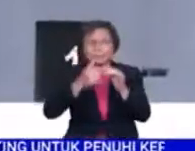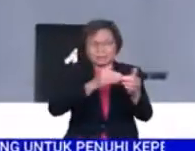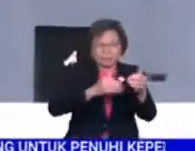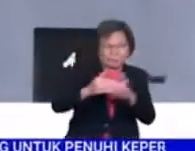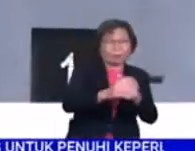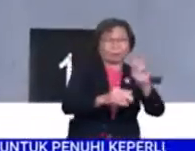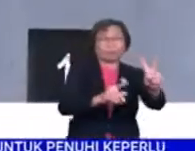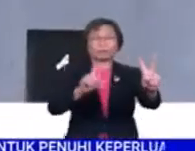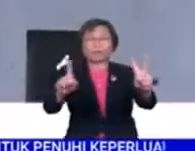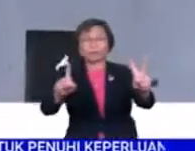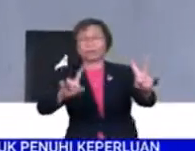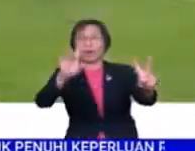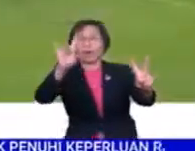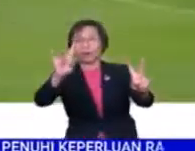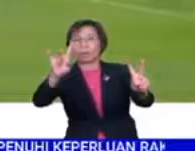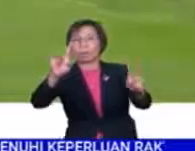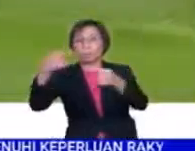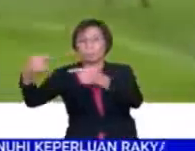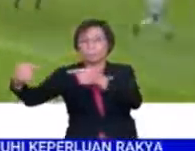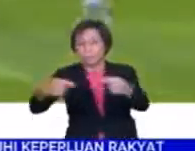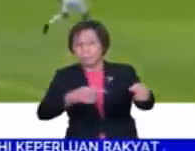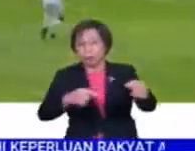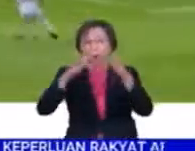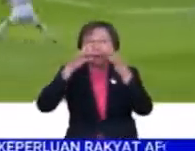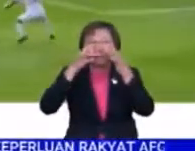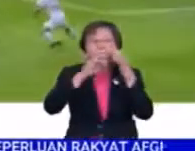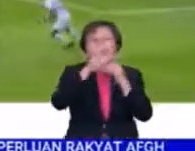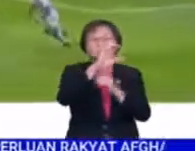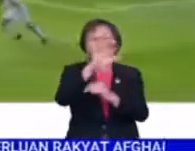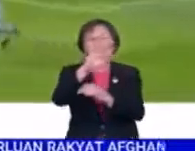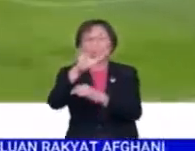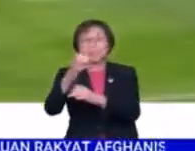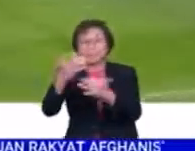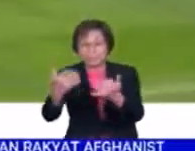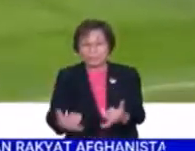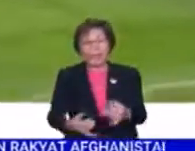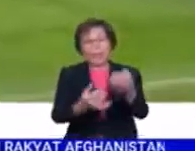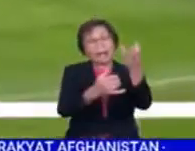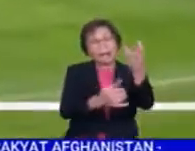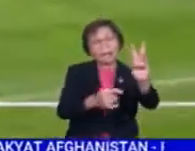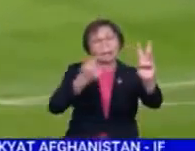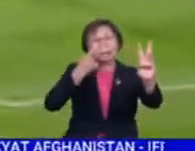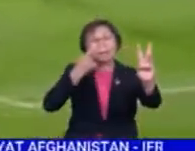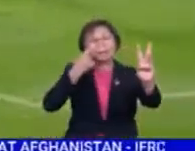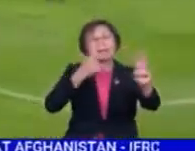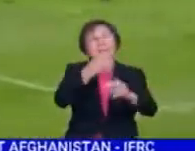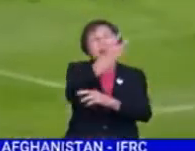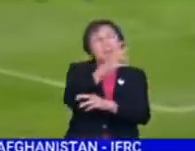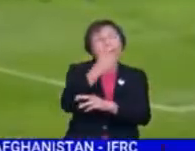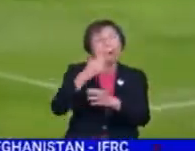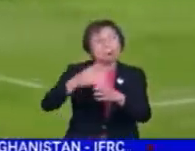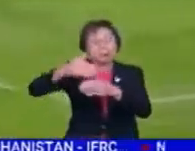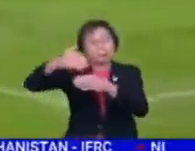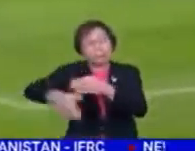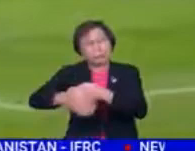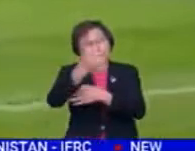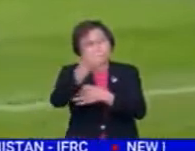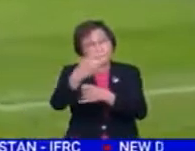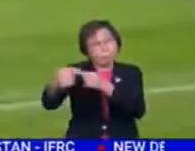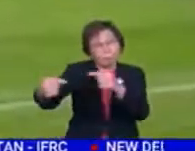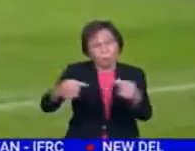2-1. Berbaki 8 perlawanan, Kuching City FC kini dengan 16 mata selepas 12